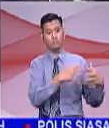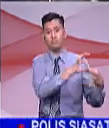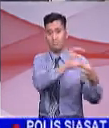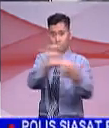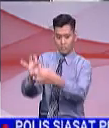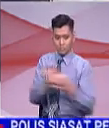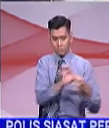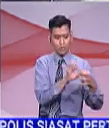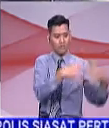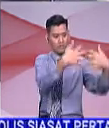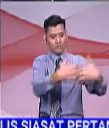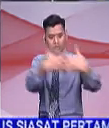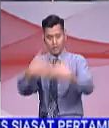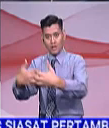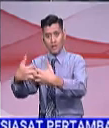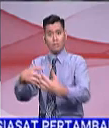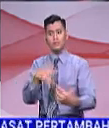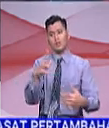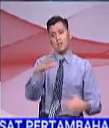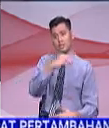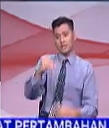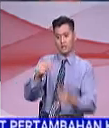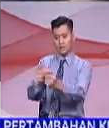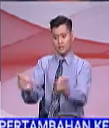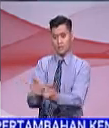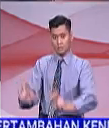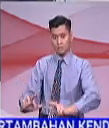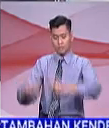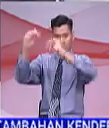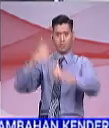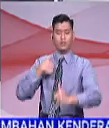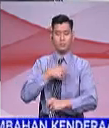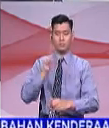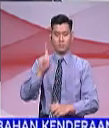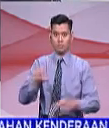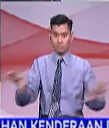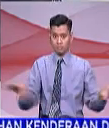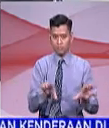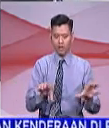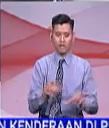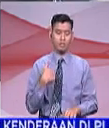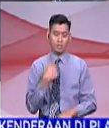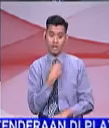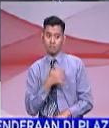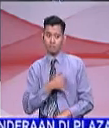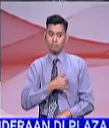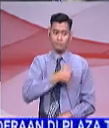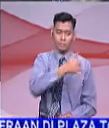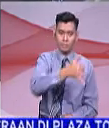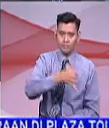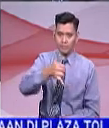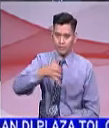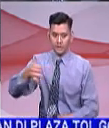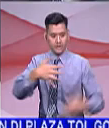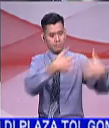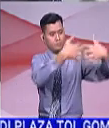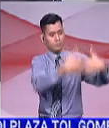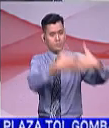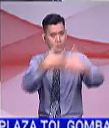pihak FMM Negeri Selangor untuk kita buat engagement yang mana kita akan turun padang ke